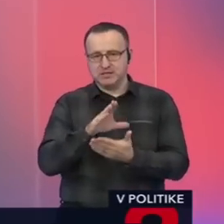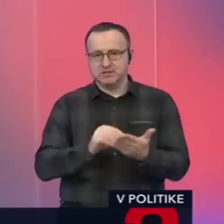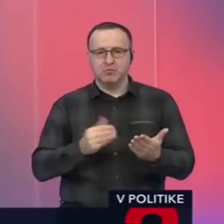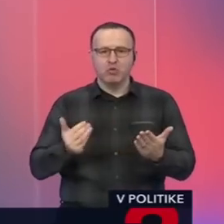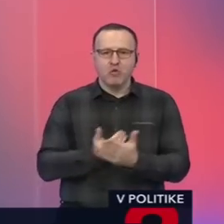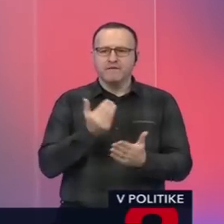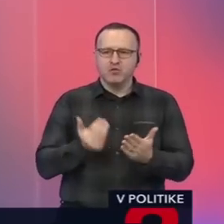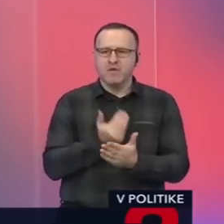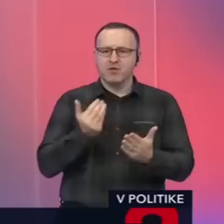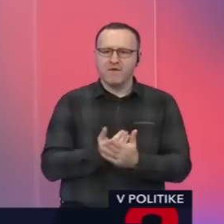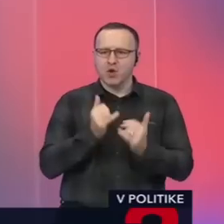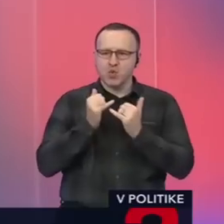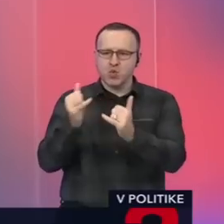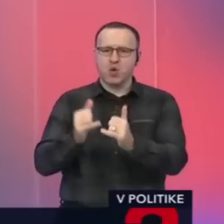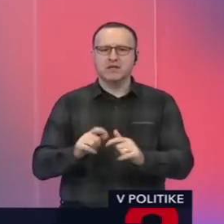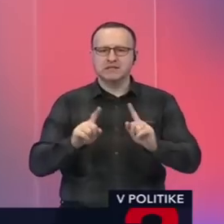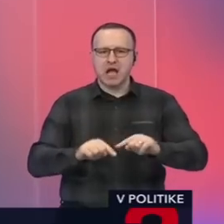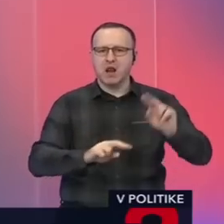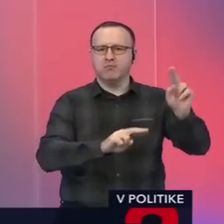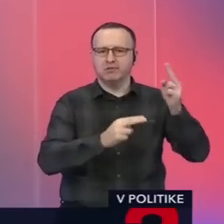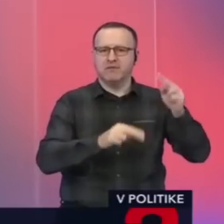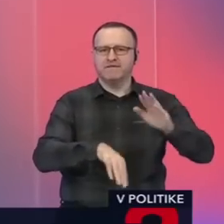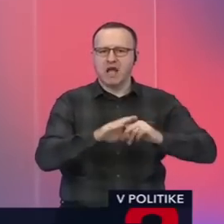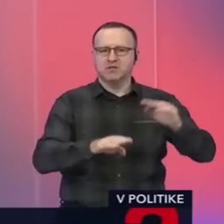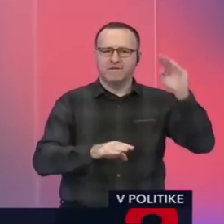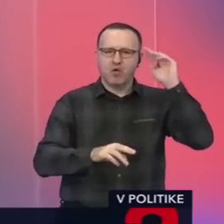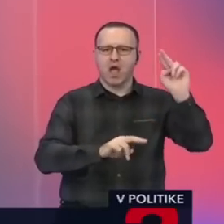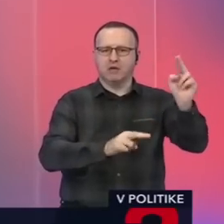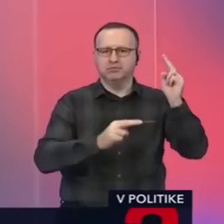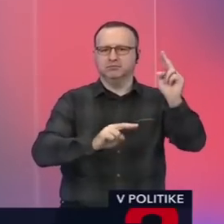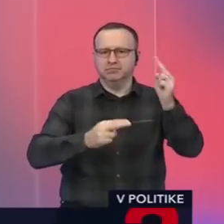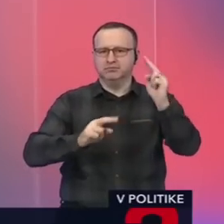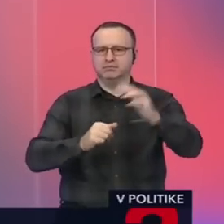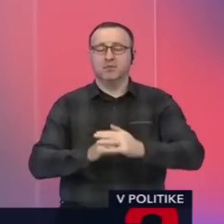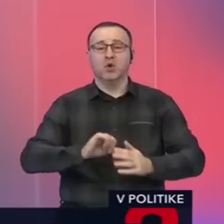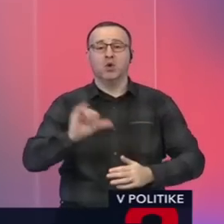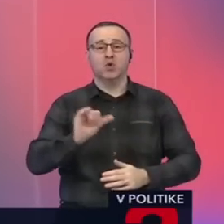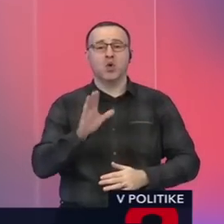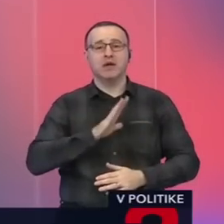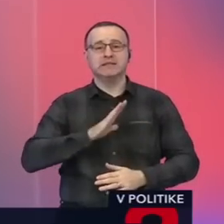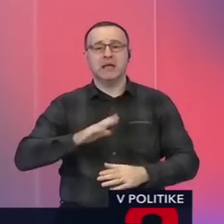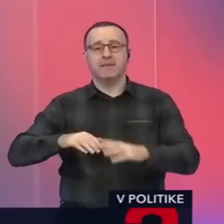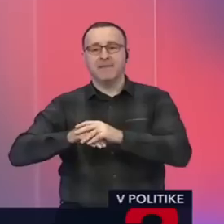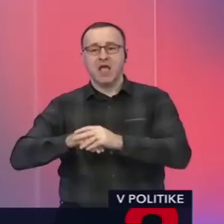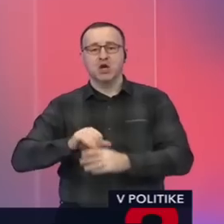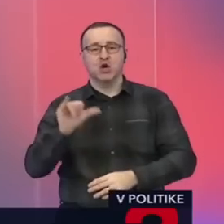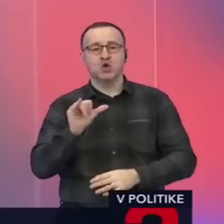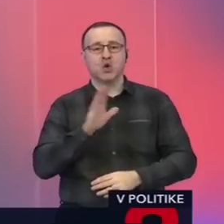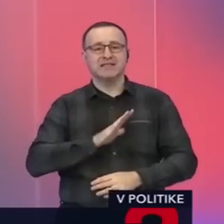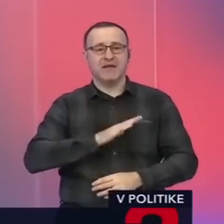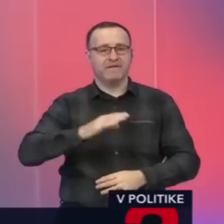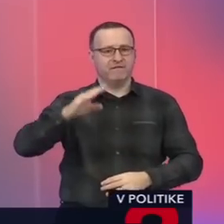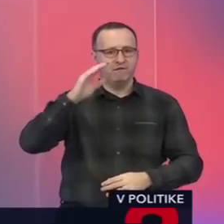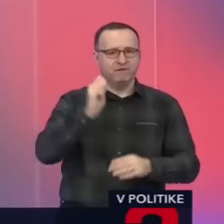nové útoky a mobilizuje stále viac a viac. Takže kto chce mier a kto chce vojnu, je z tohto